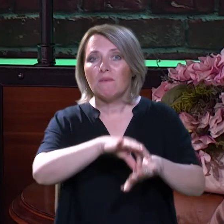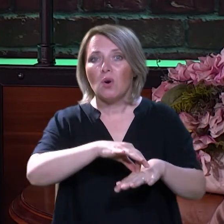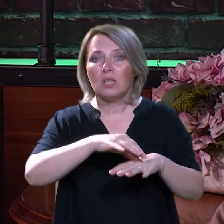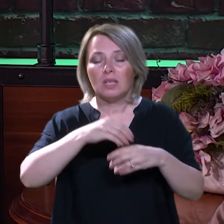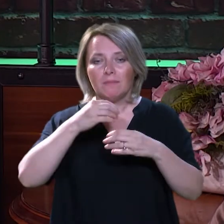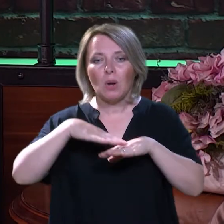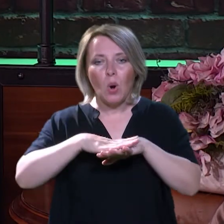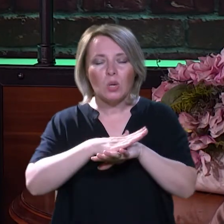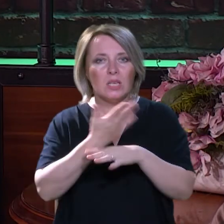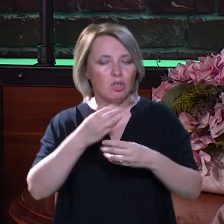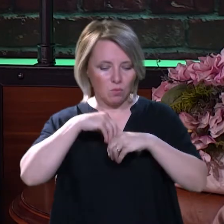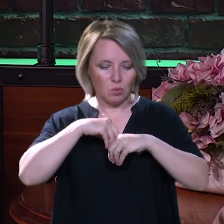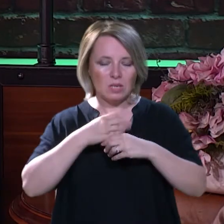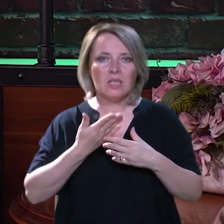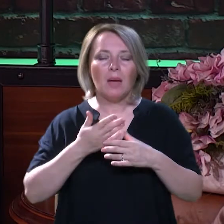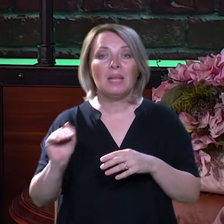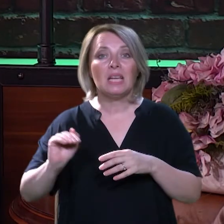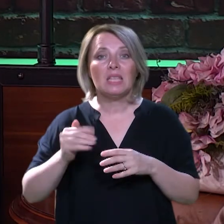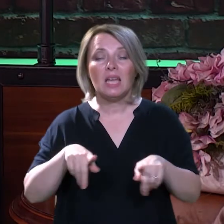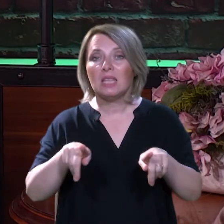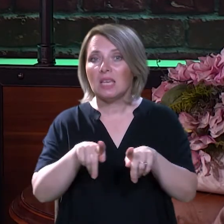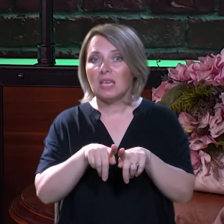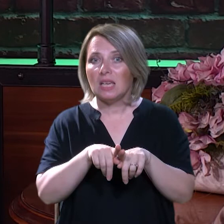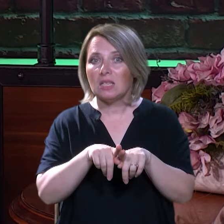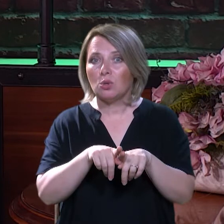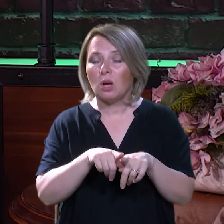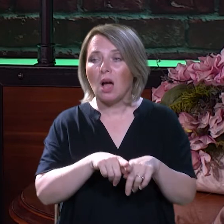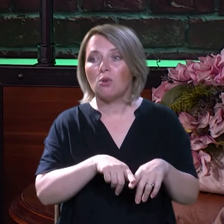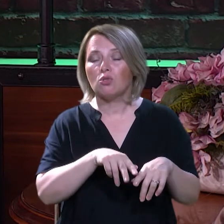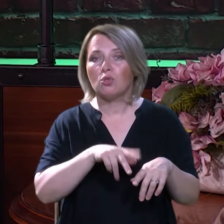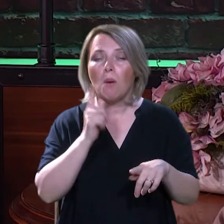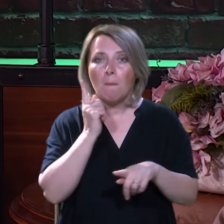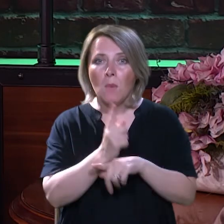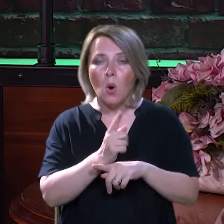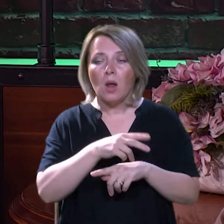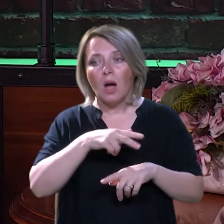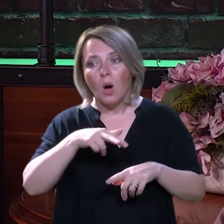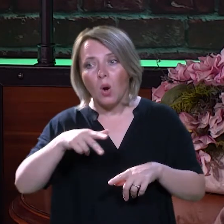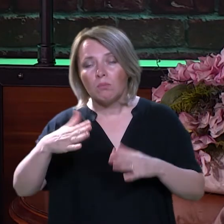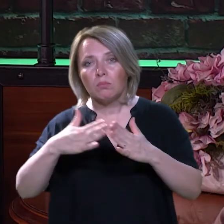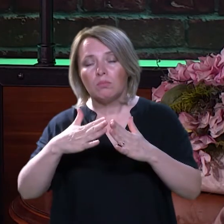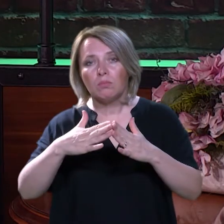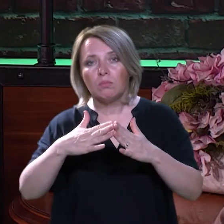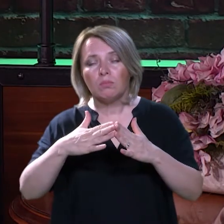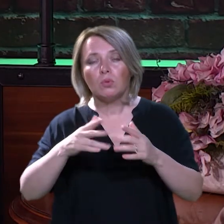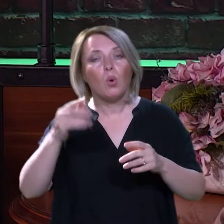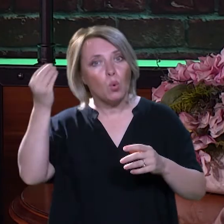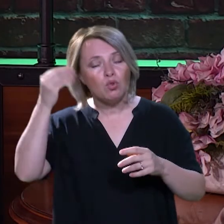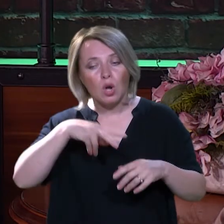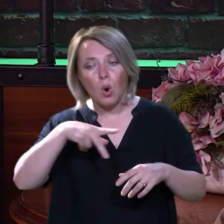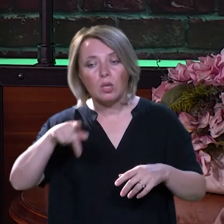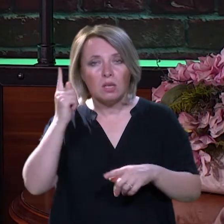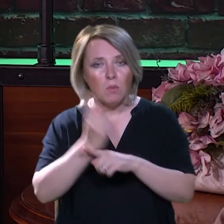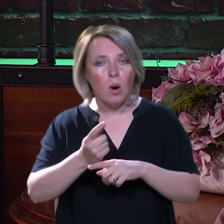svojim instinktom time da dijete, kao što do kući hodati mora puno puta pasti i do kući govoriti